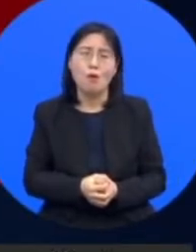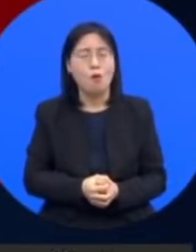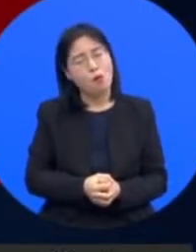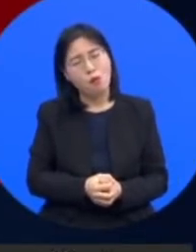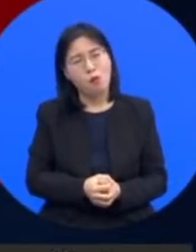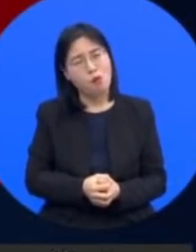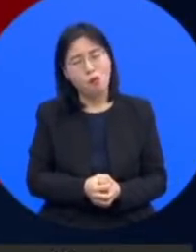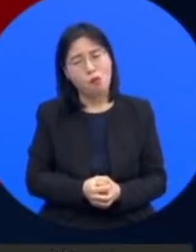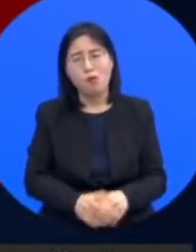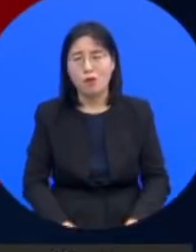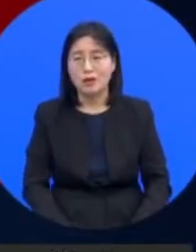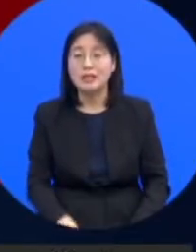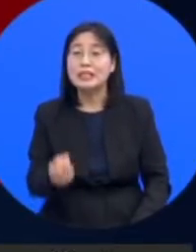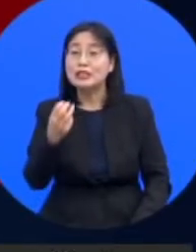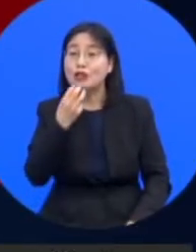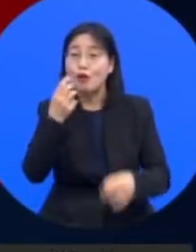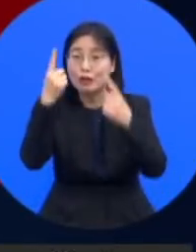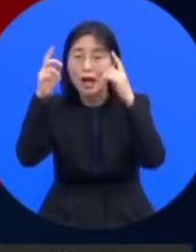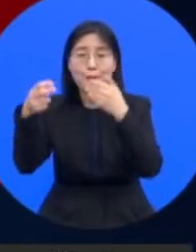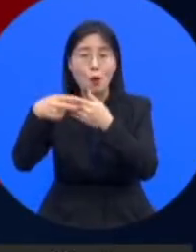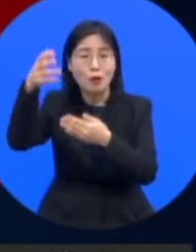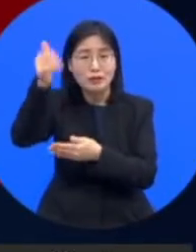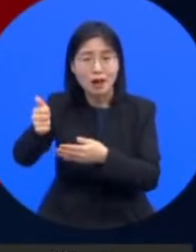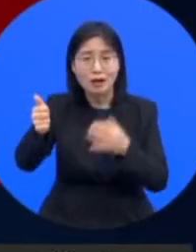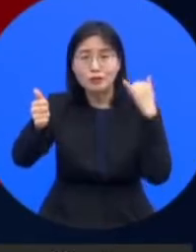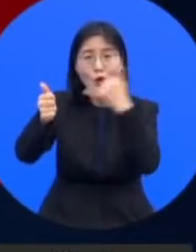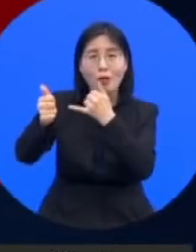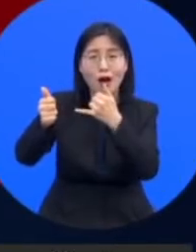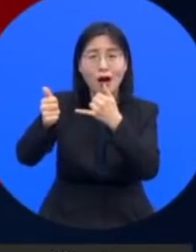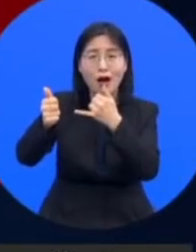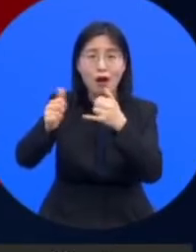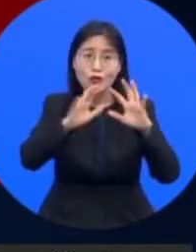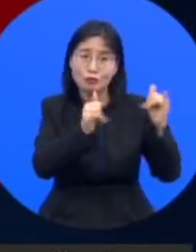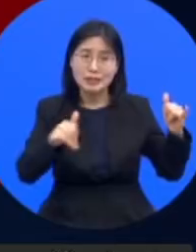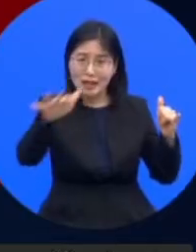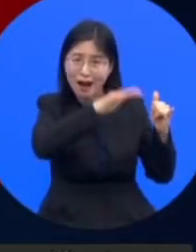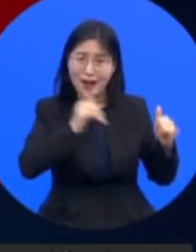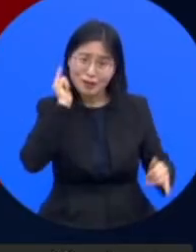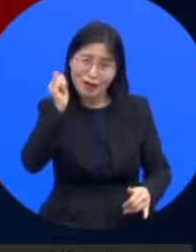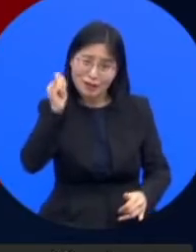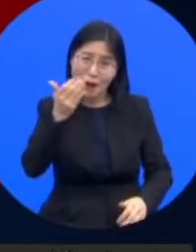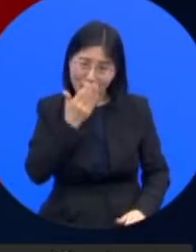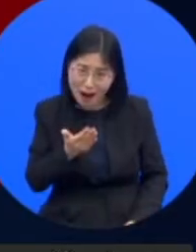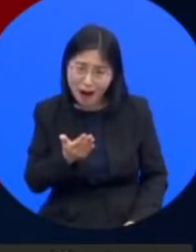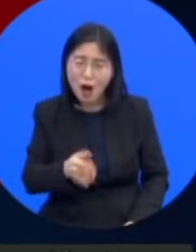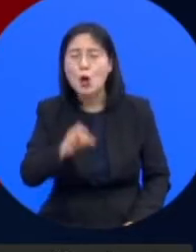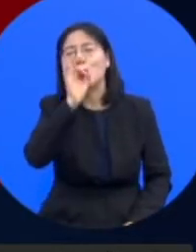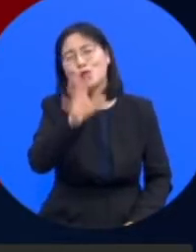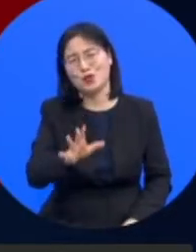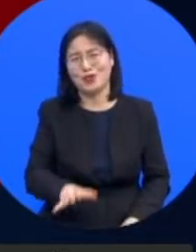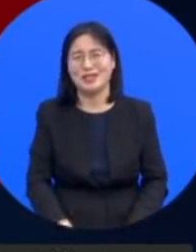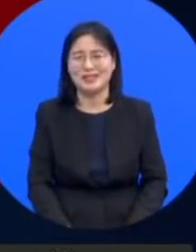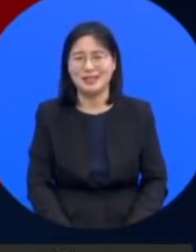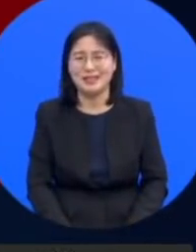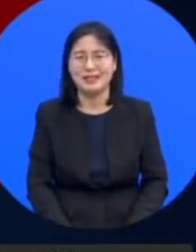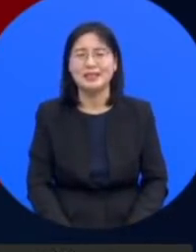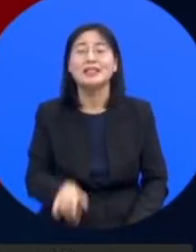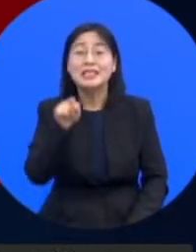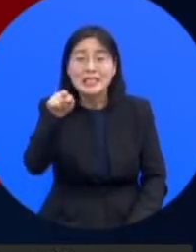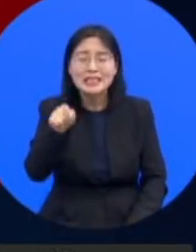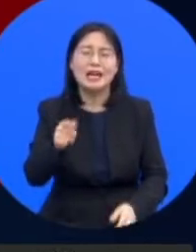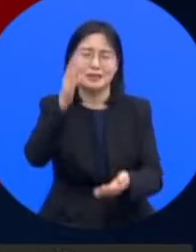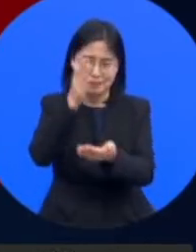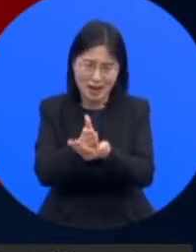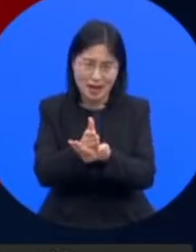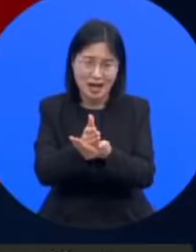요 서울대병원 장에게 전할 순 산에 과연 우리나라에 몇 명이나 될까요 저는 그 생각을 해보고 경우 이런거 하지 말라고